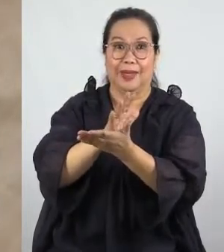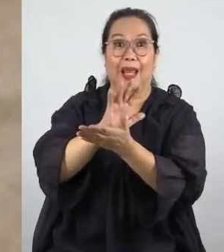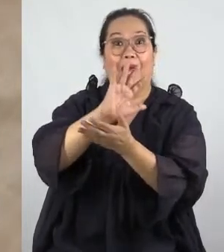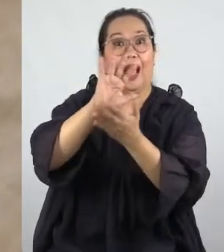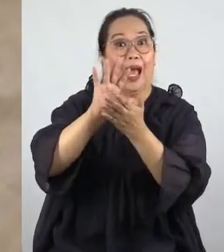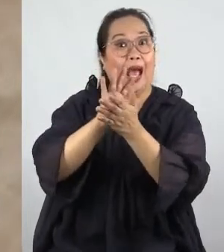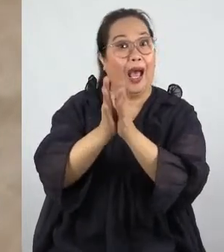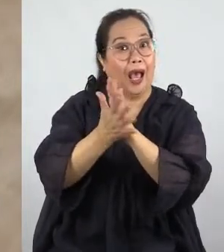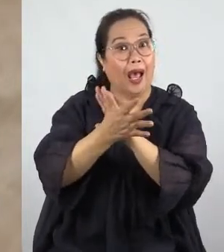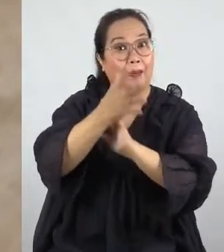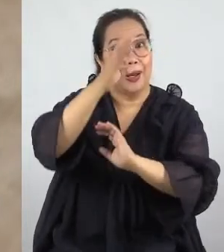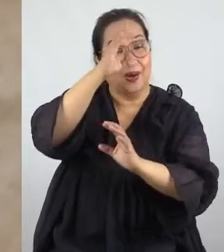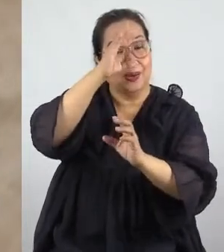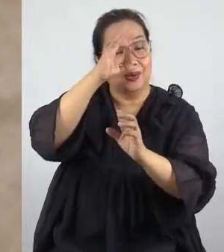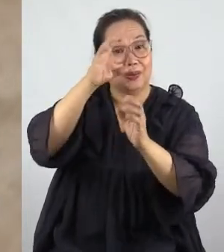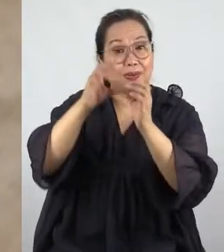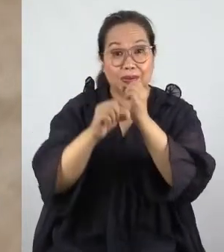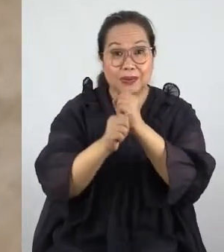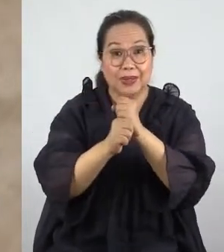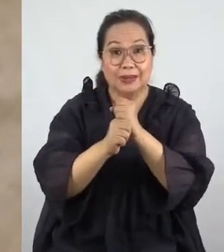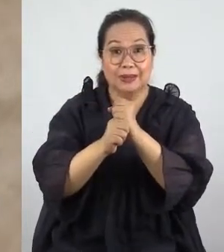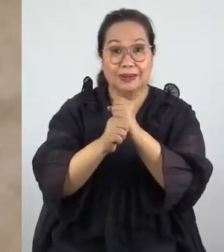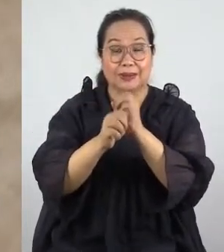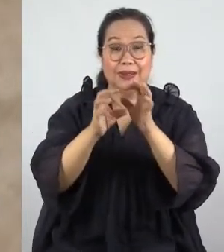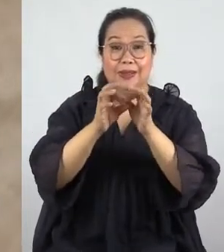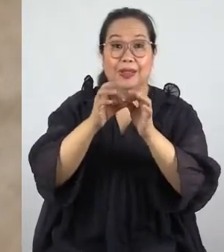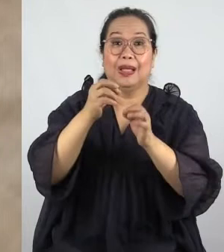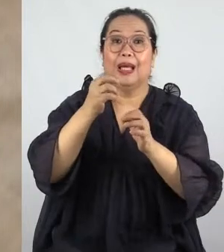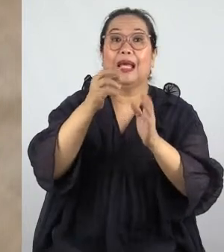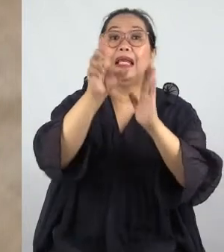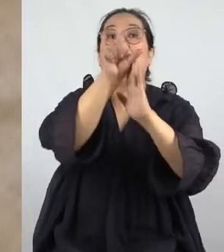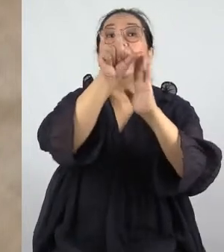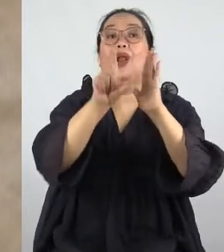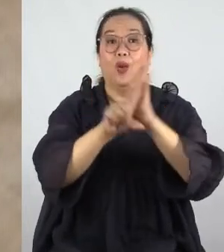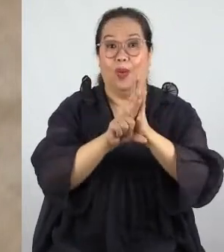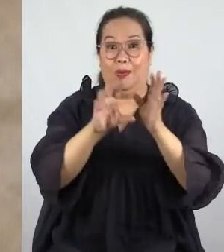pananalig pa sa utos ni